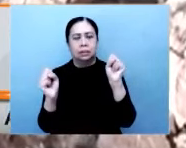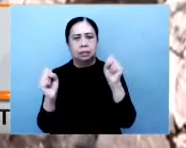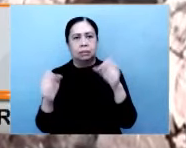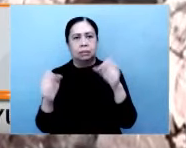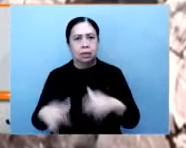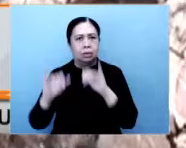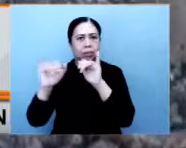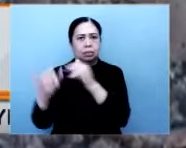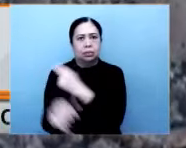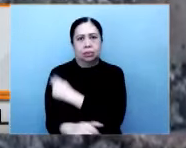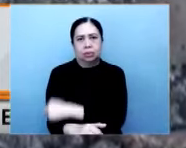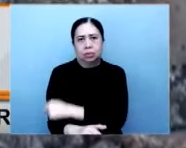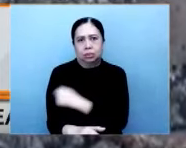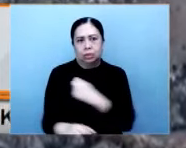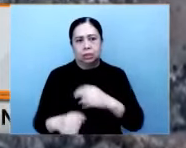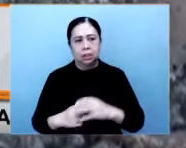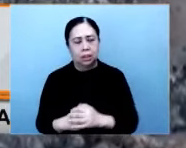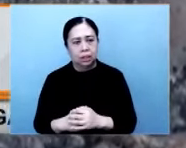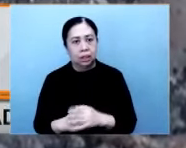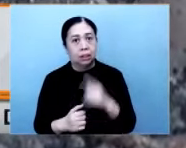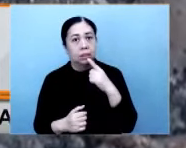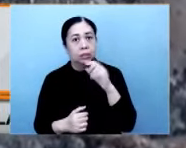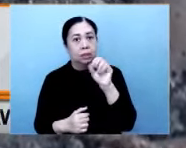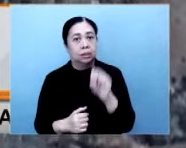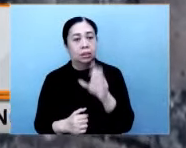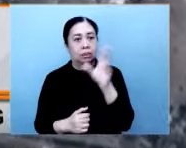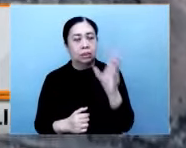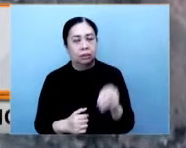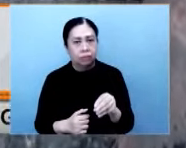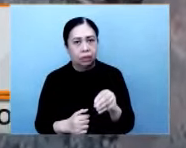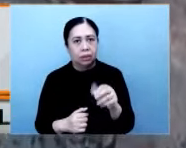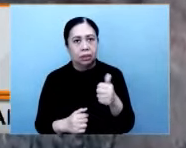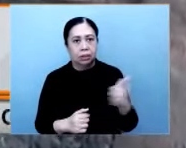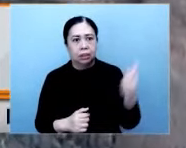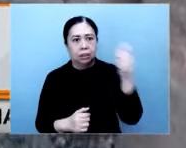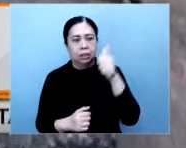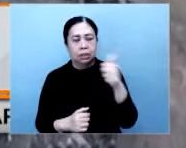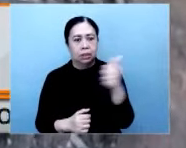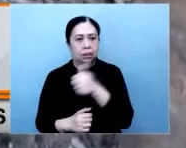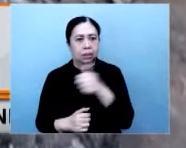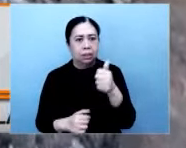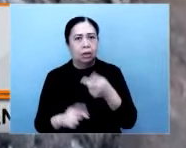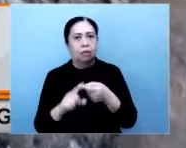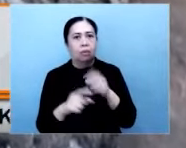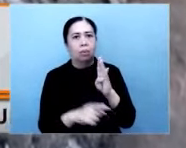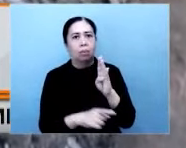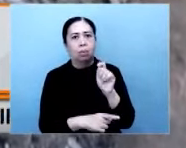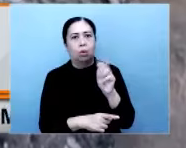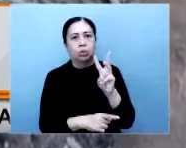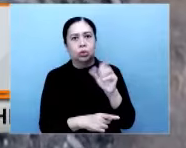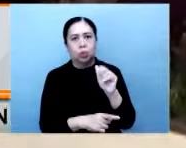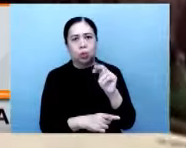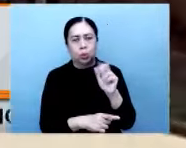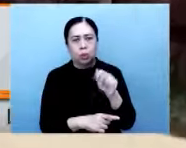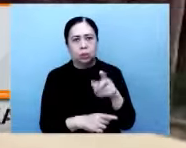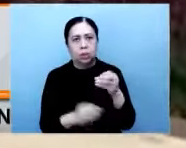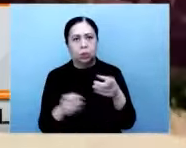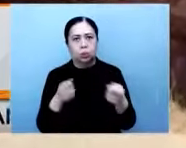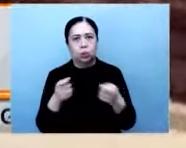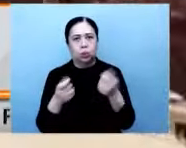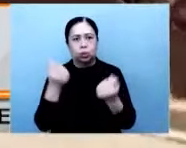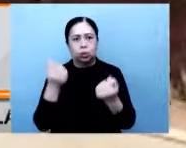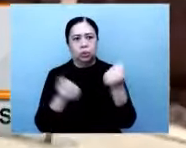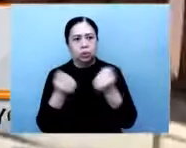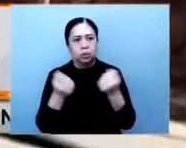ngayon sa ospital. Ayon sa South Africa Department of Transport, galing Botswana ang bus nang mawalan ng kontrol ang driver. Sumalpok ito